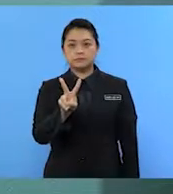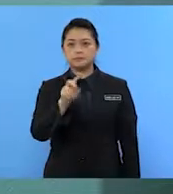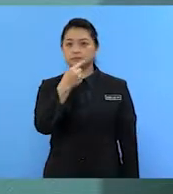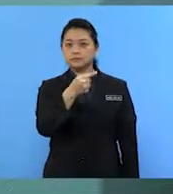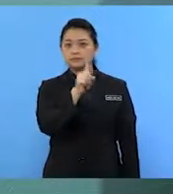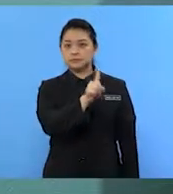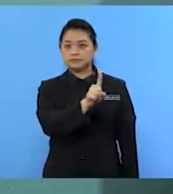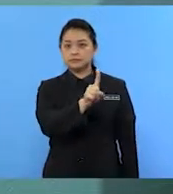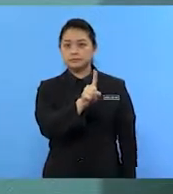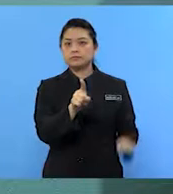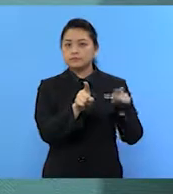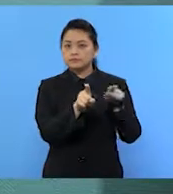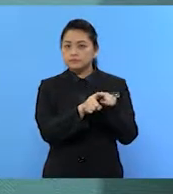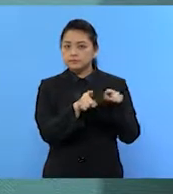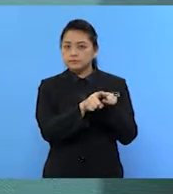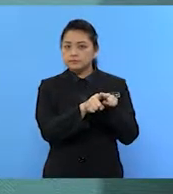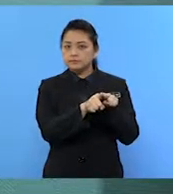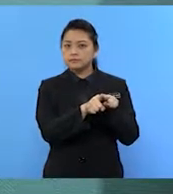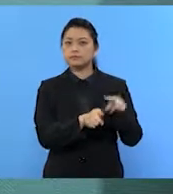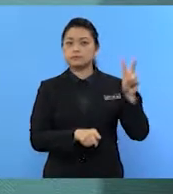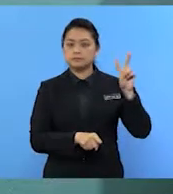2^2 adalah sama dengan